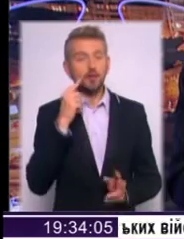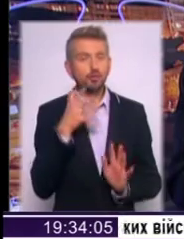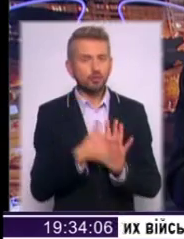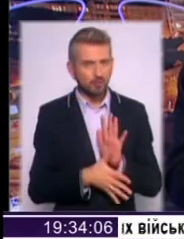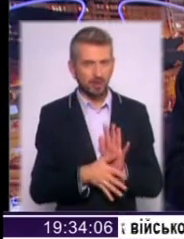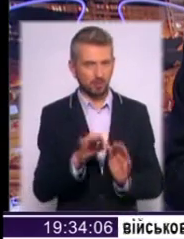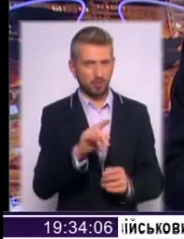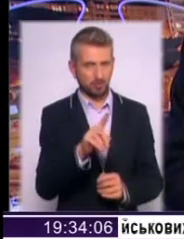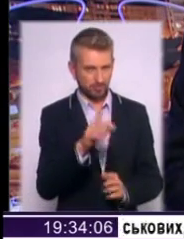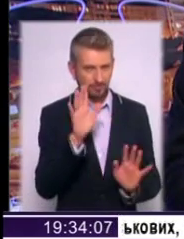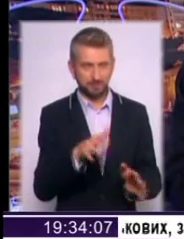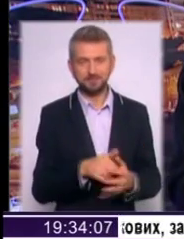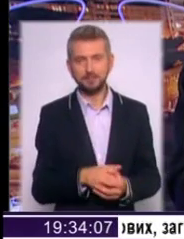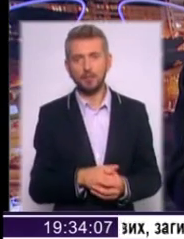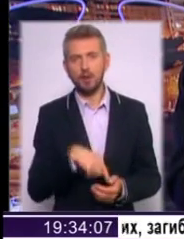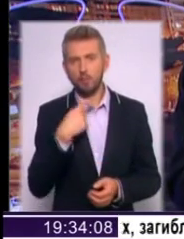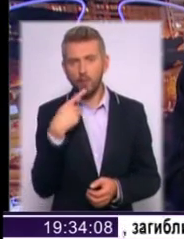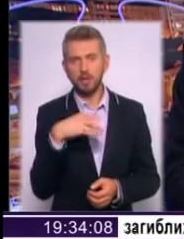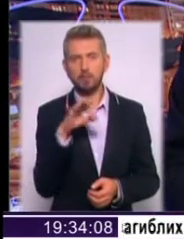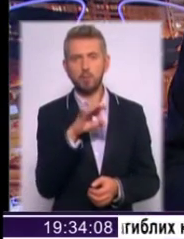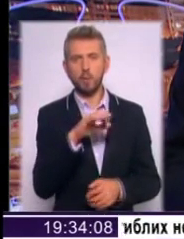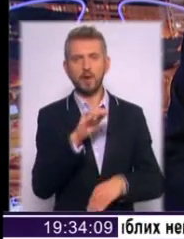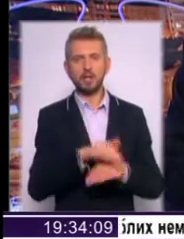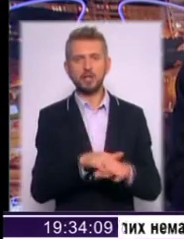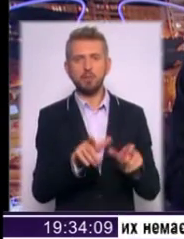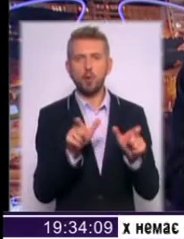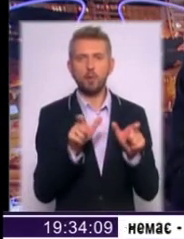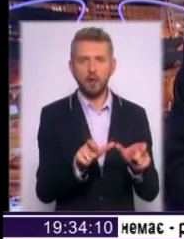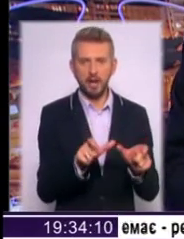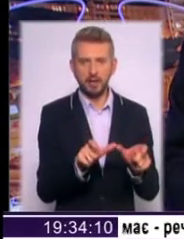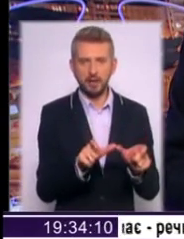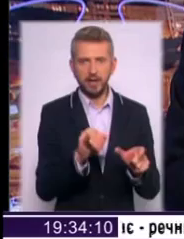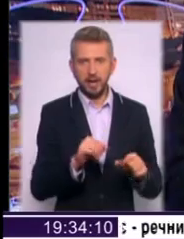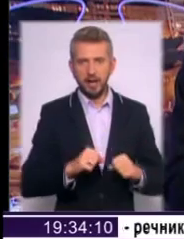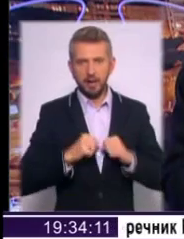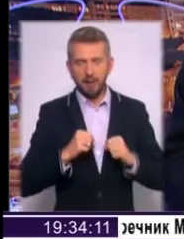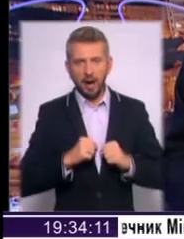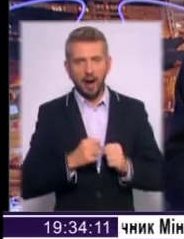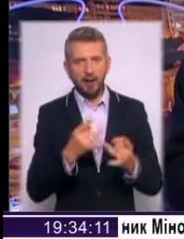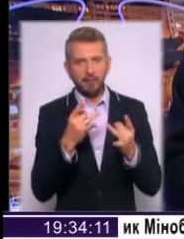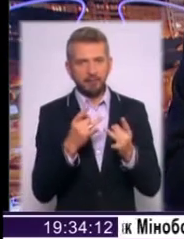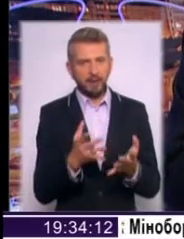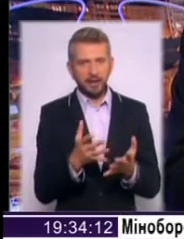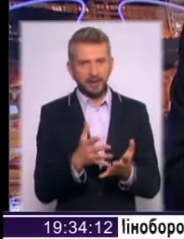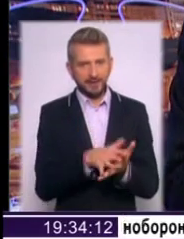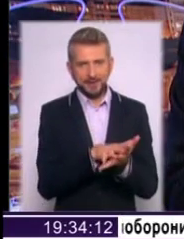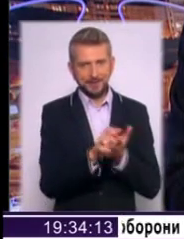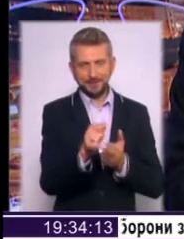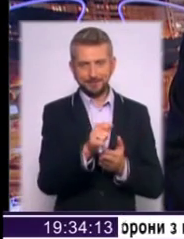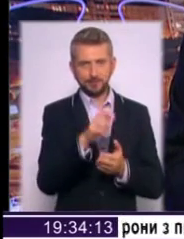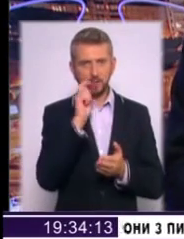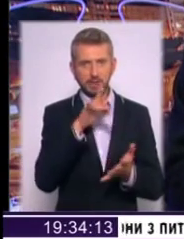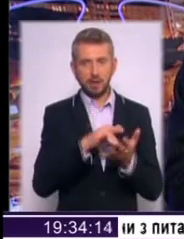про що йде мова. Так. Мова йде про фактичне блокування і намагання просто розправитися з ним. Проти